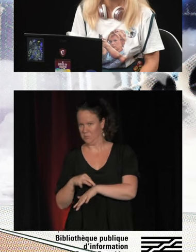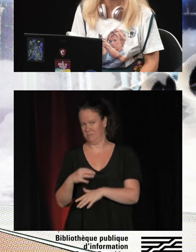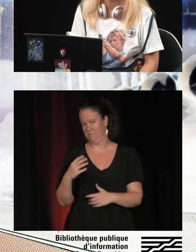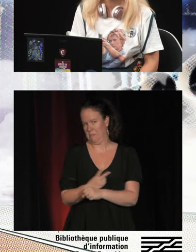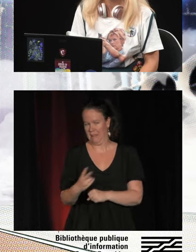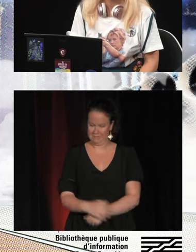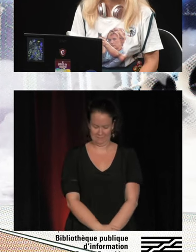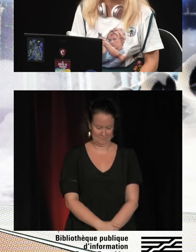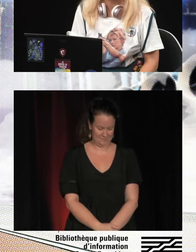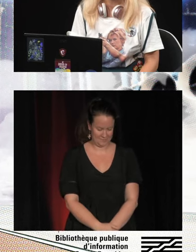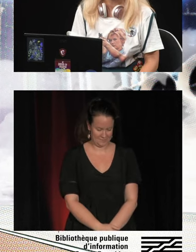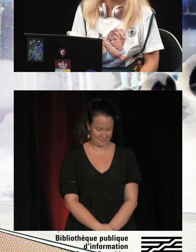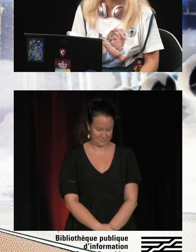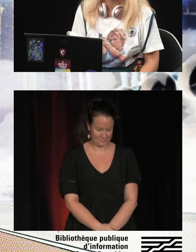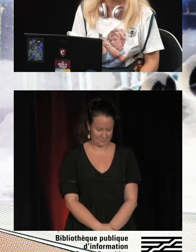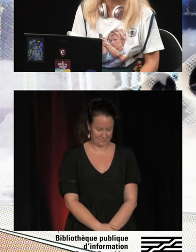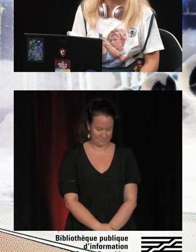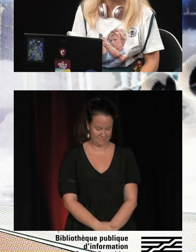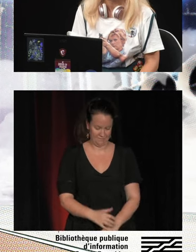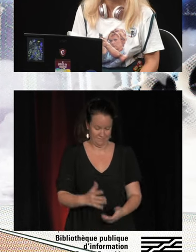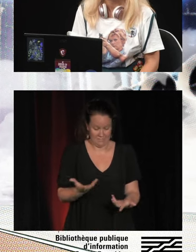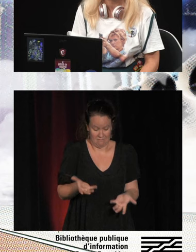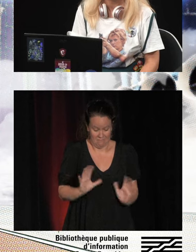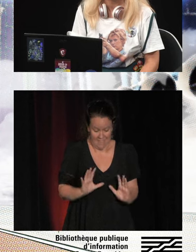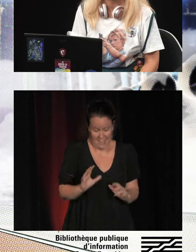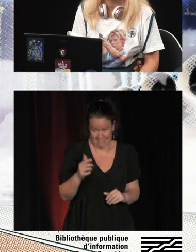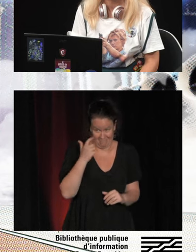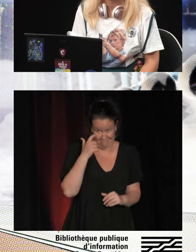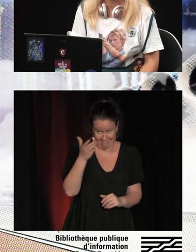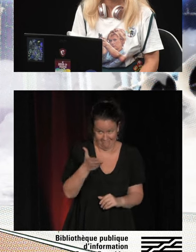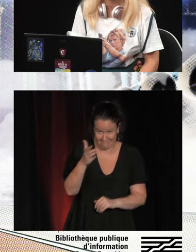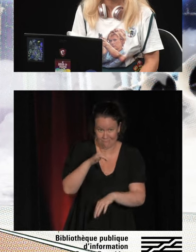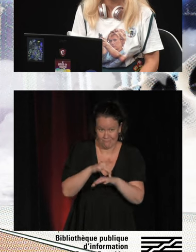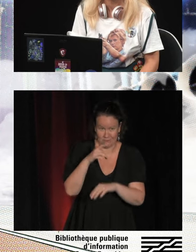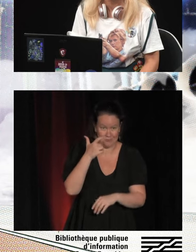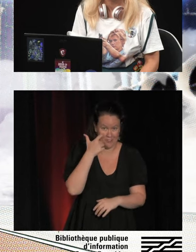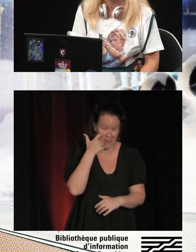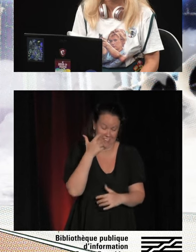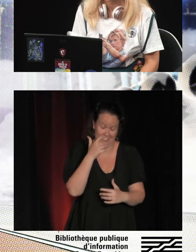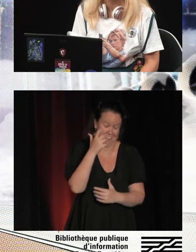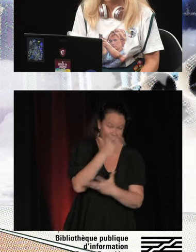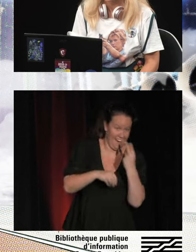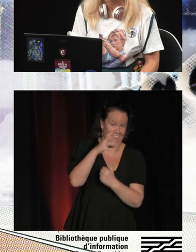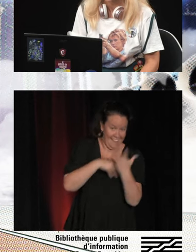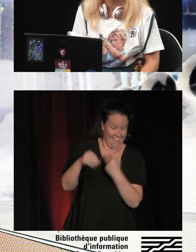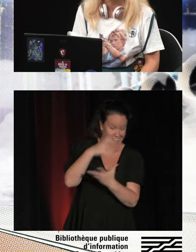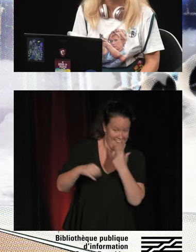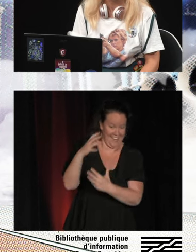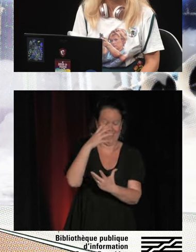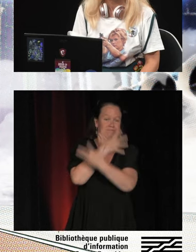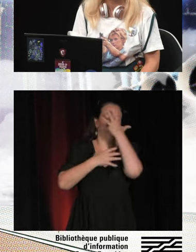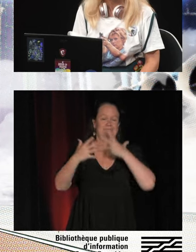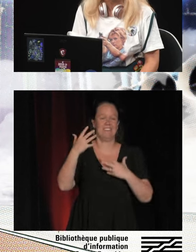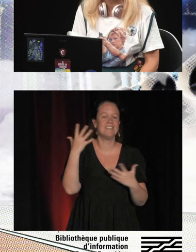quoi. Mais comme il est très possible, et c'est là où vous allez voir le bonheur que c'est de faire donc, des shufflers, c'est que bah, ça se